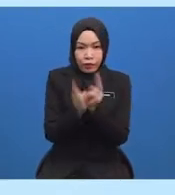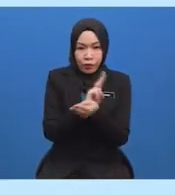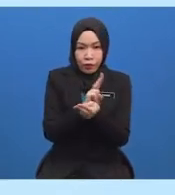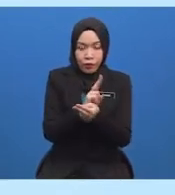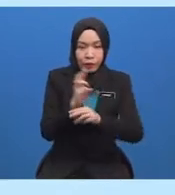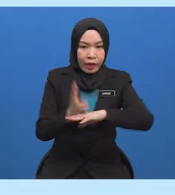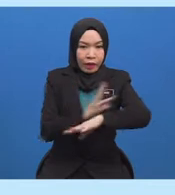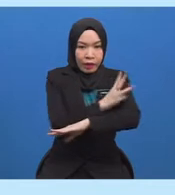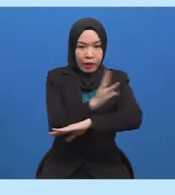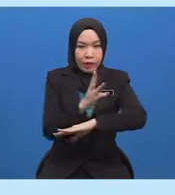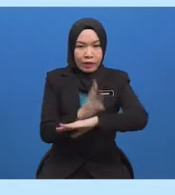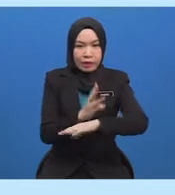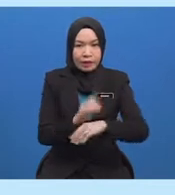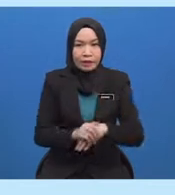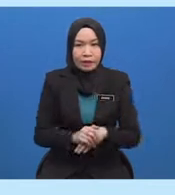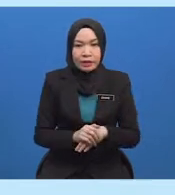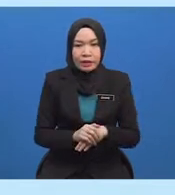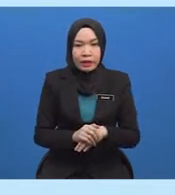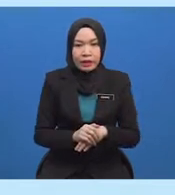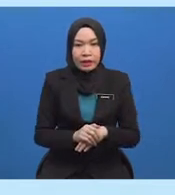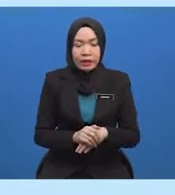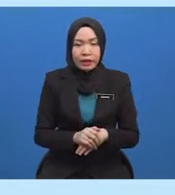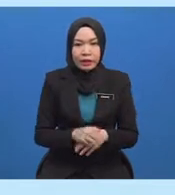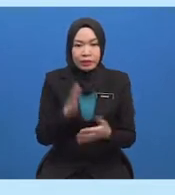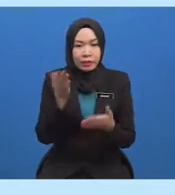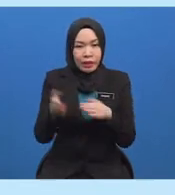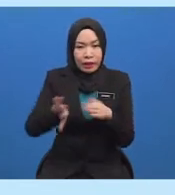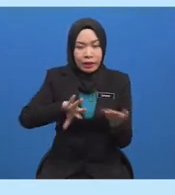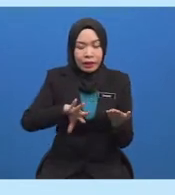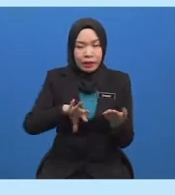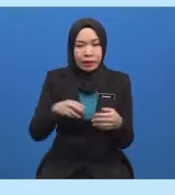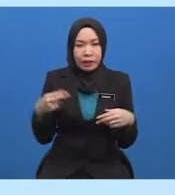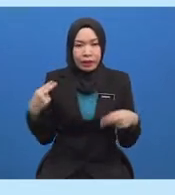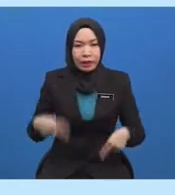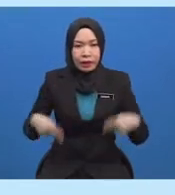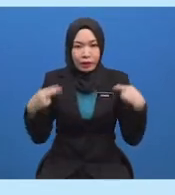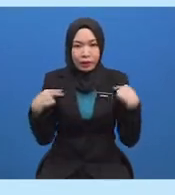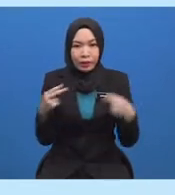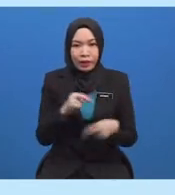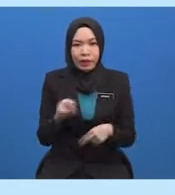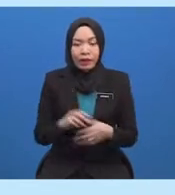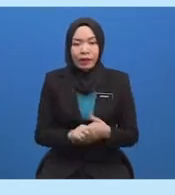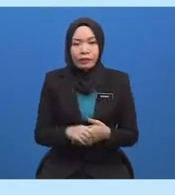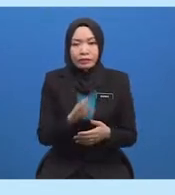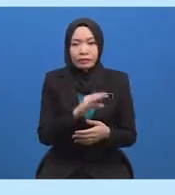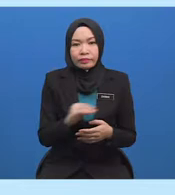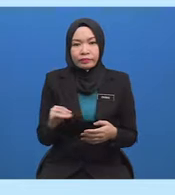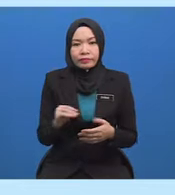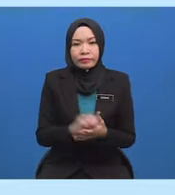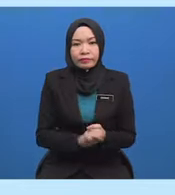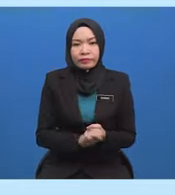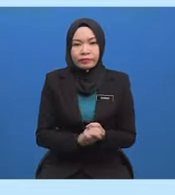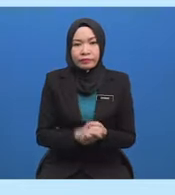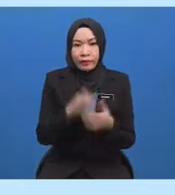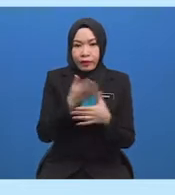fauna kemusnahan habitat flora dan fauna soalan seterusnya ialah Terangkan langkah-langkah